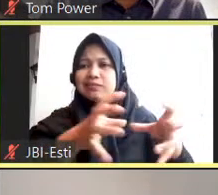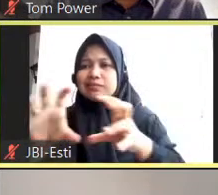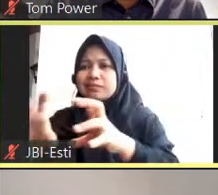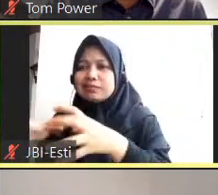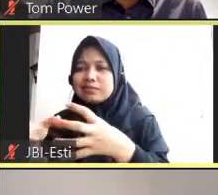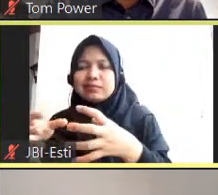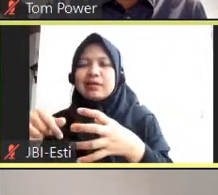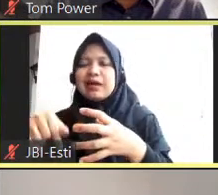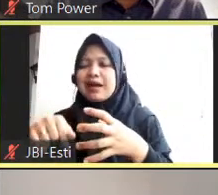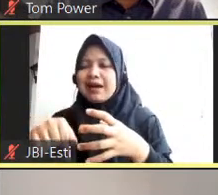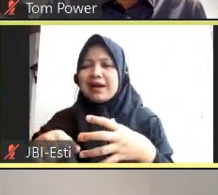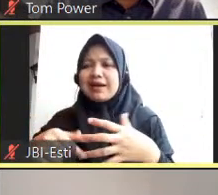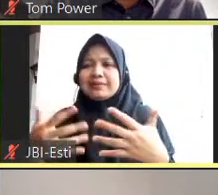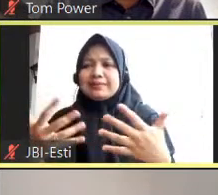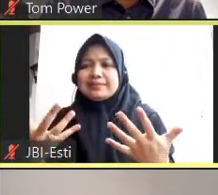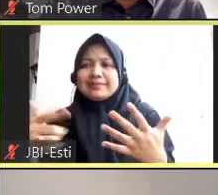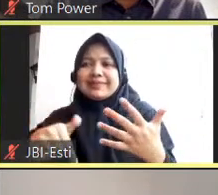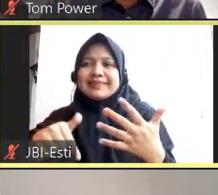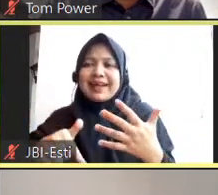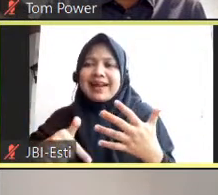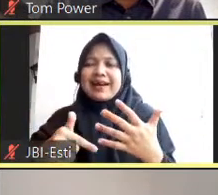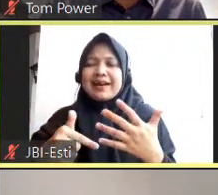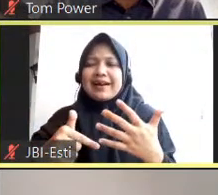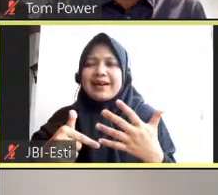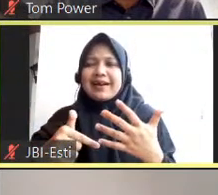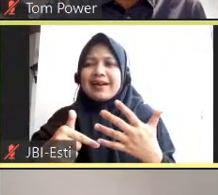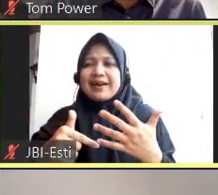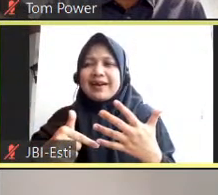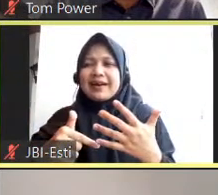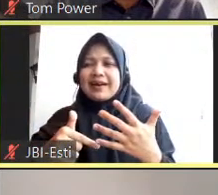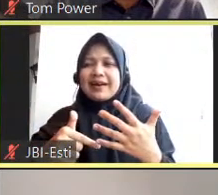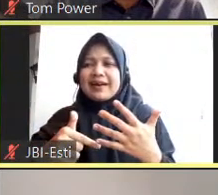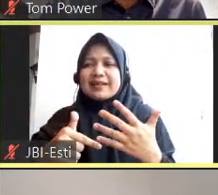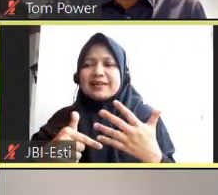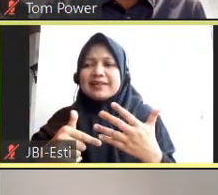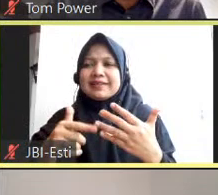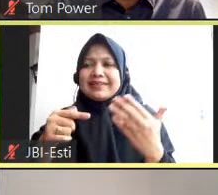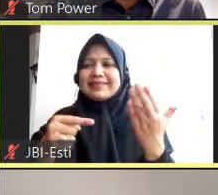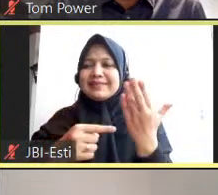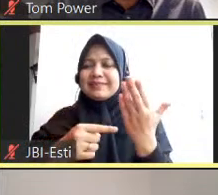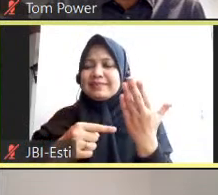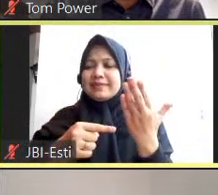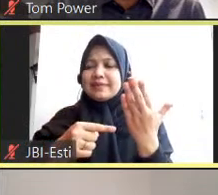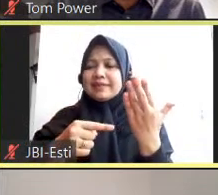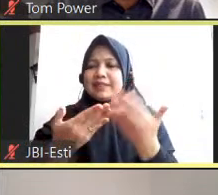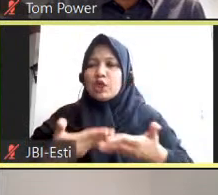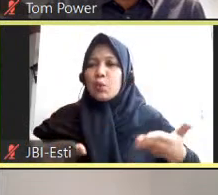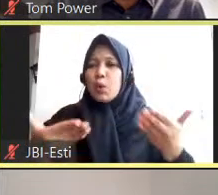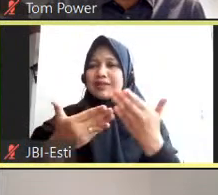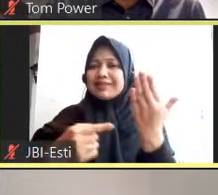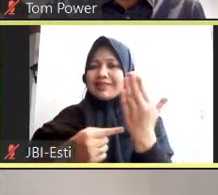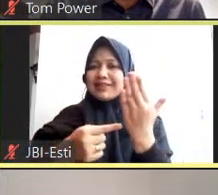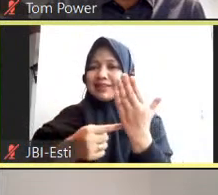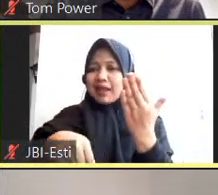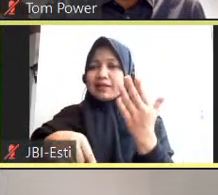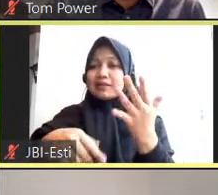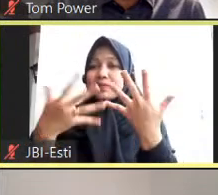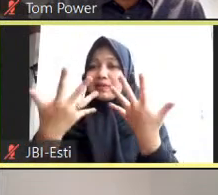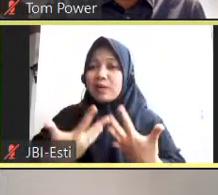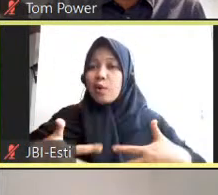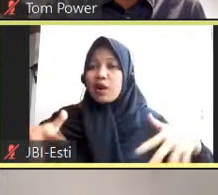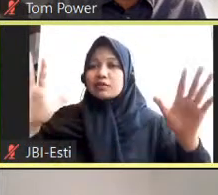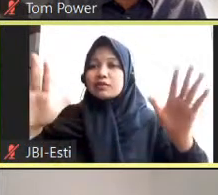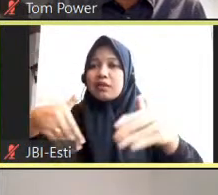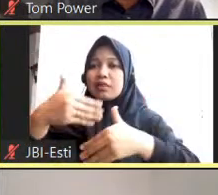memang kita sedang pelan-pelan dibunuh demokrasi ini oleh digital? Paling tidak dalam satu dekade terakhir ya, dalam konteks Indonesia,